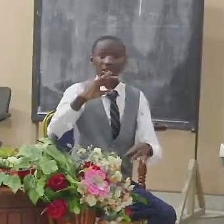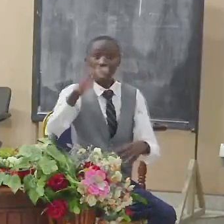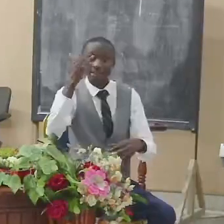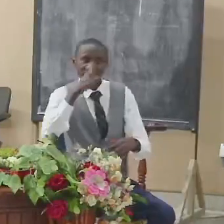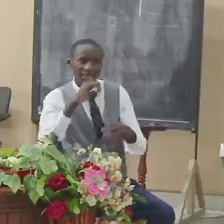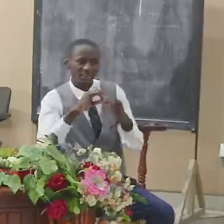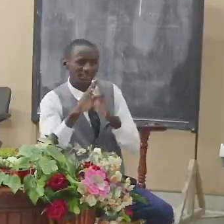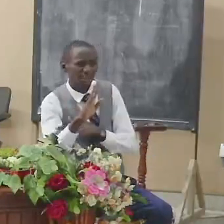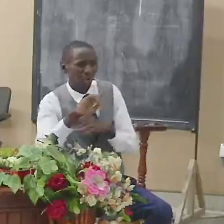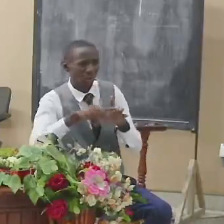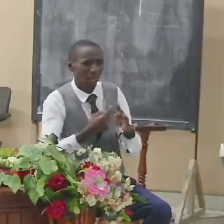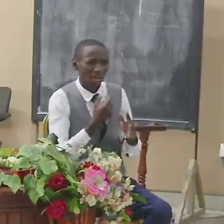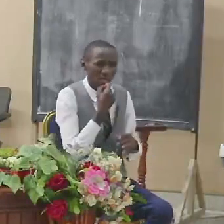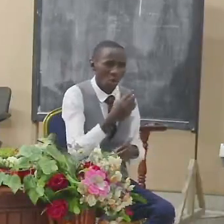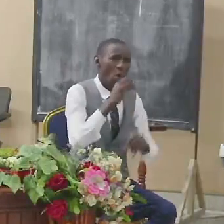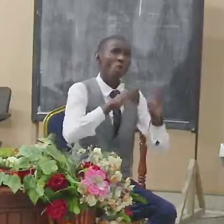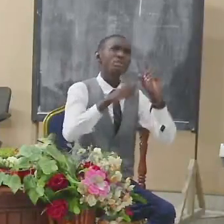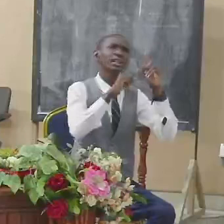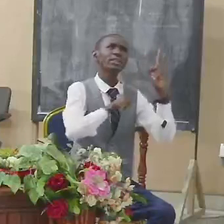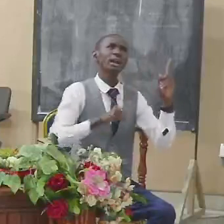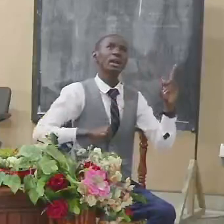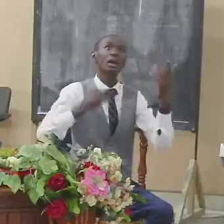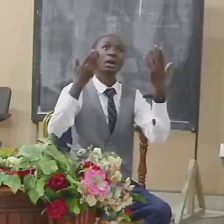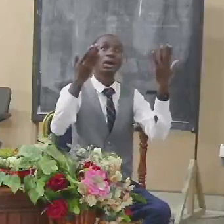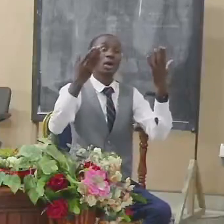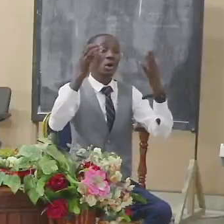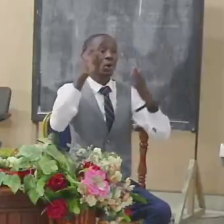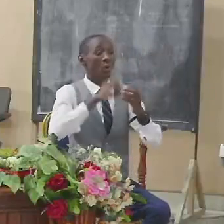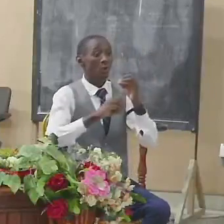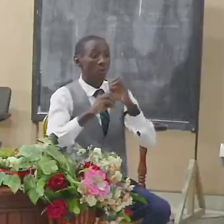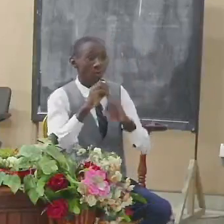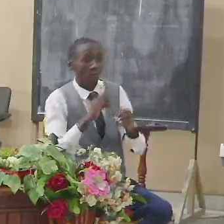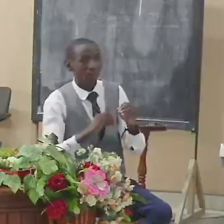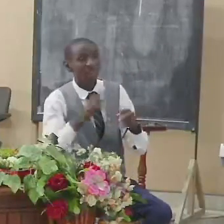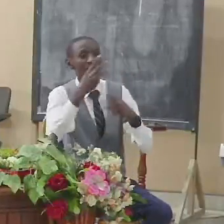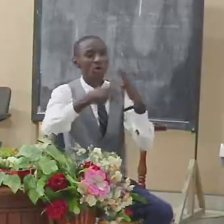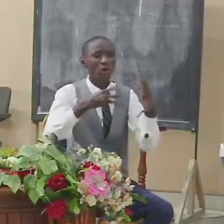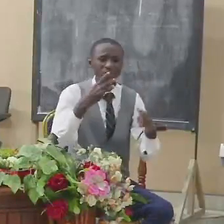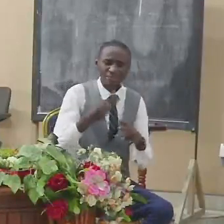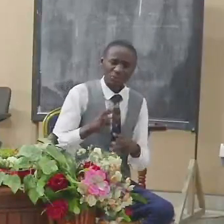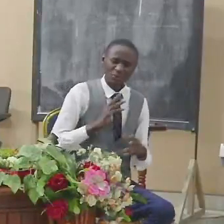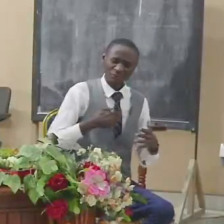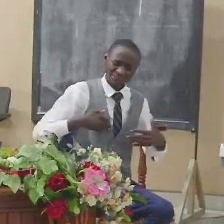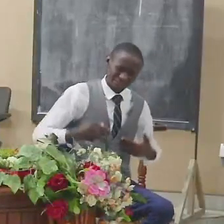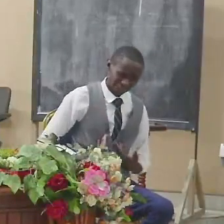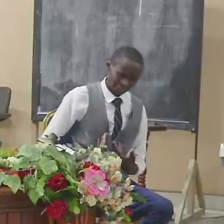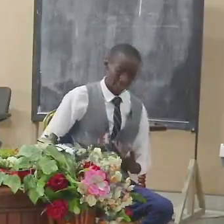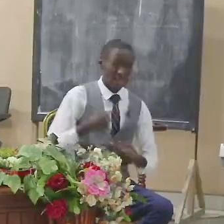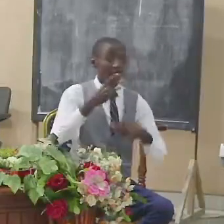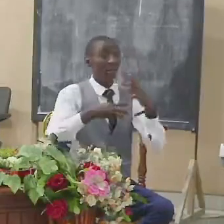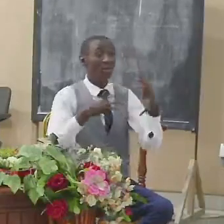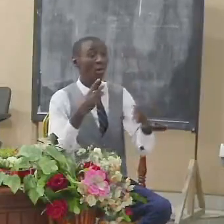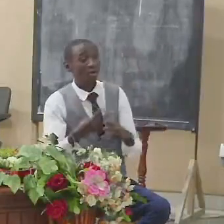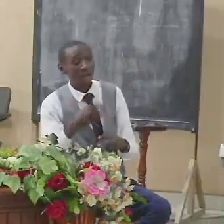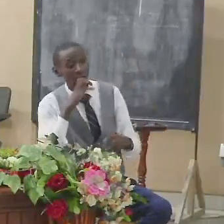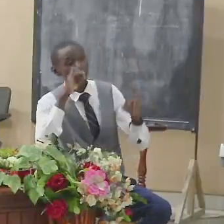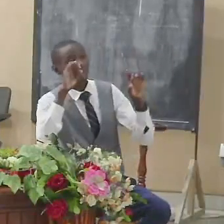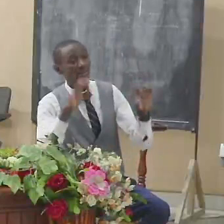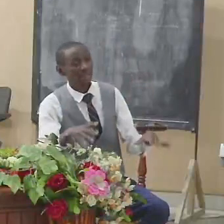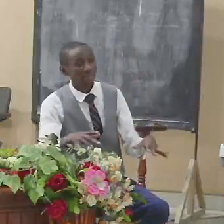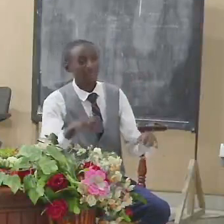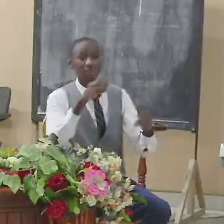train de dire. Biko wanasema. Bwana. Oh, le monde. Dunia. Fatigue. Inatuchokesha.